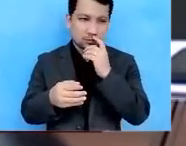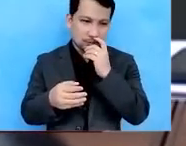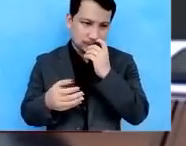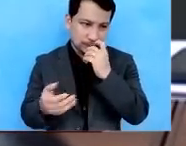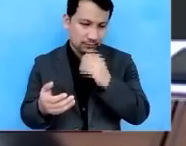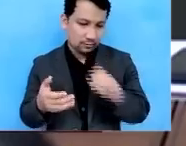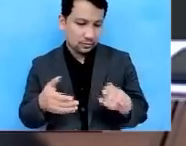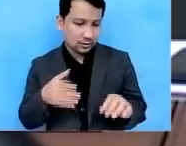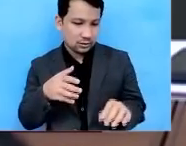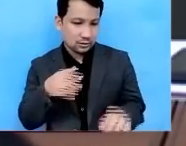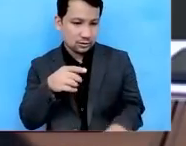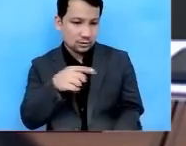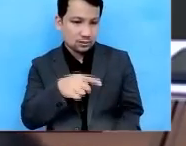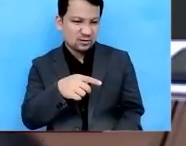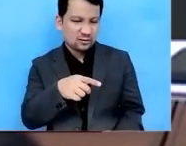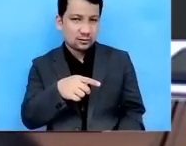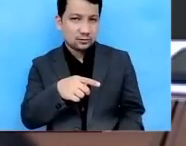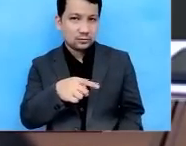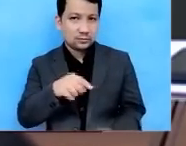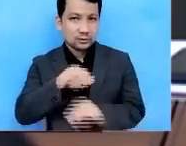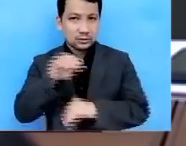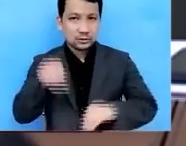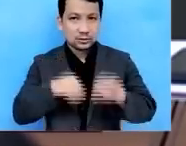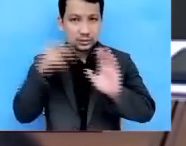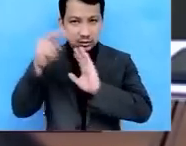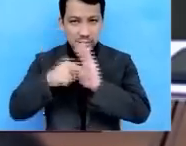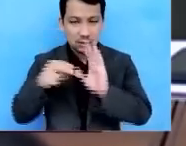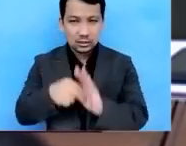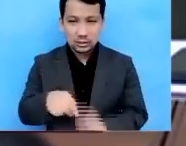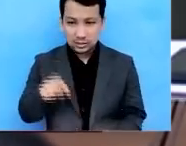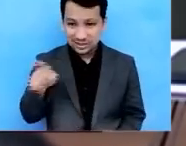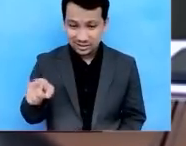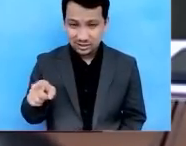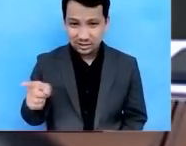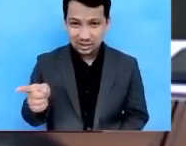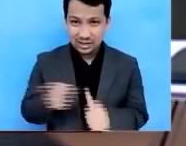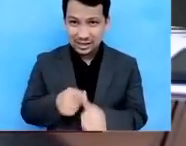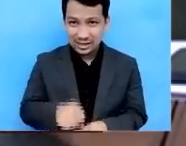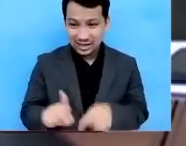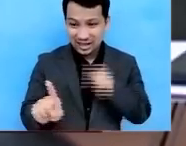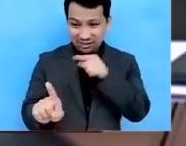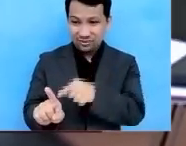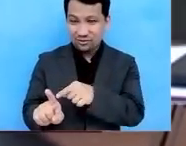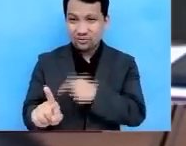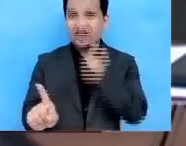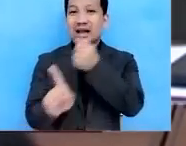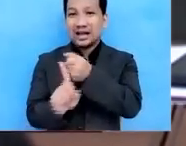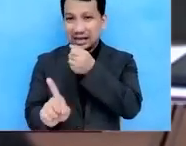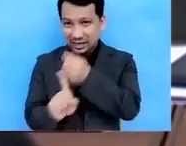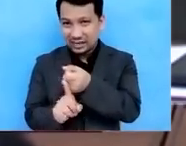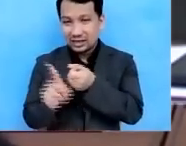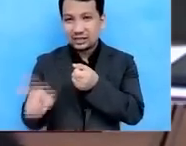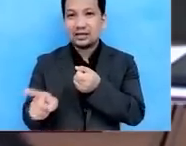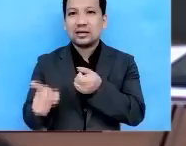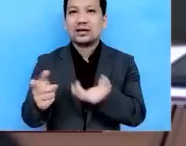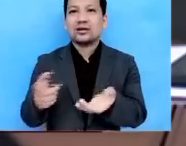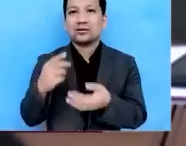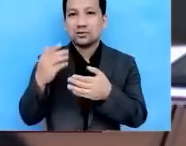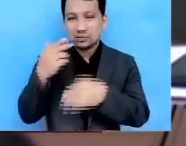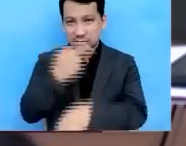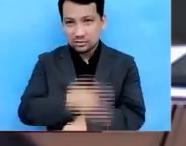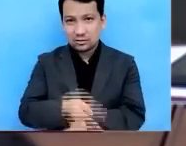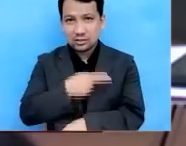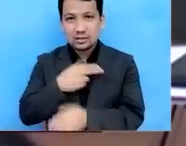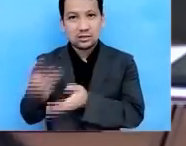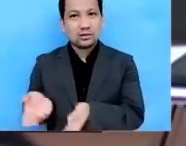itatamper yung video niyan? In the first place, nandoon ka, nabugbog ka, nasa ospital ka, napunta